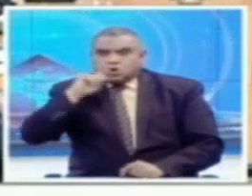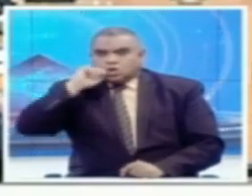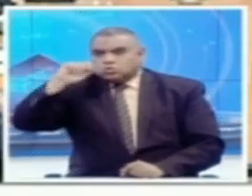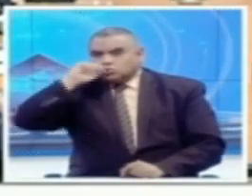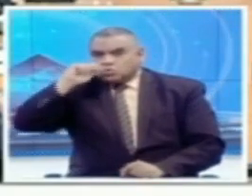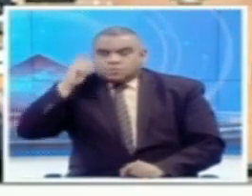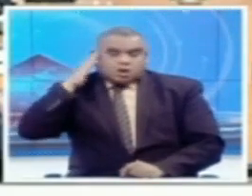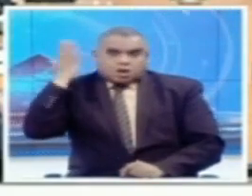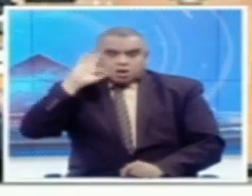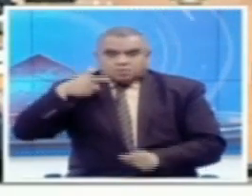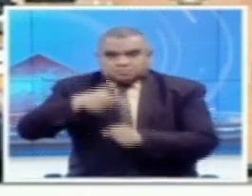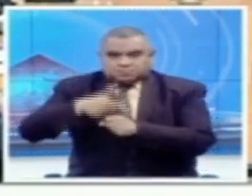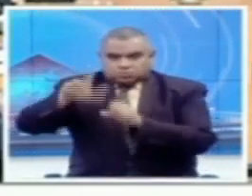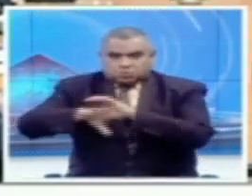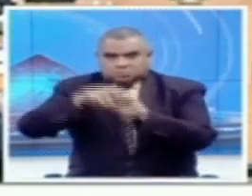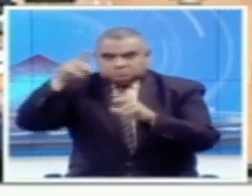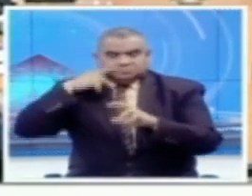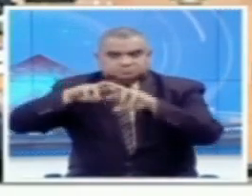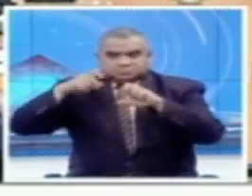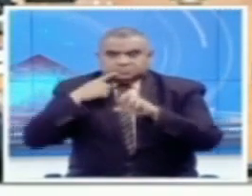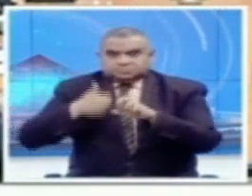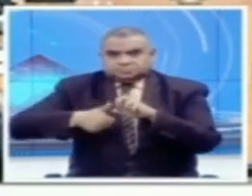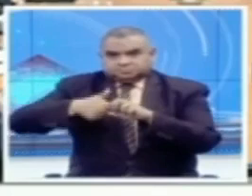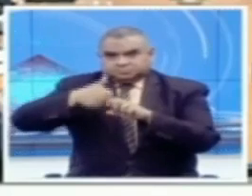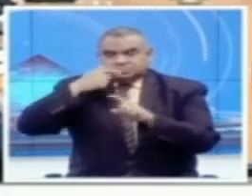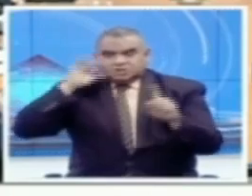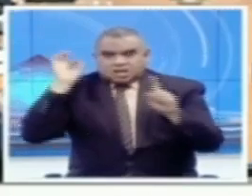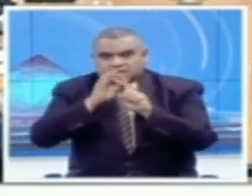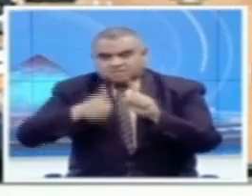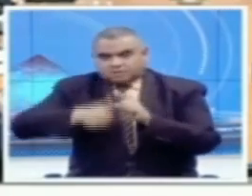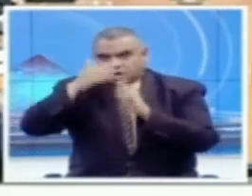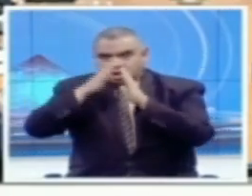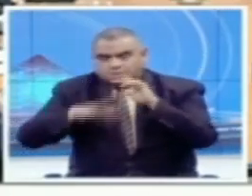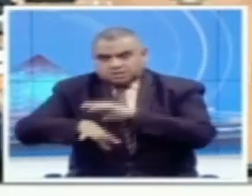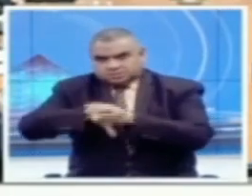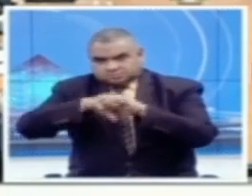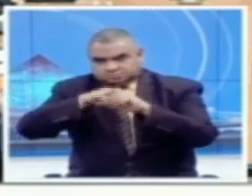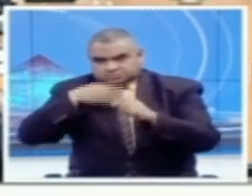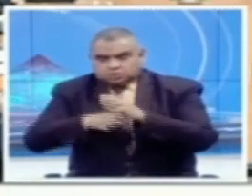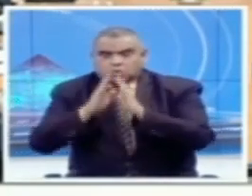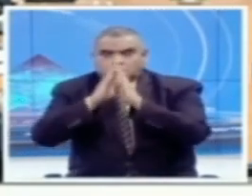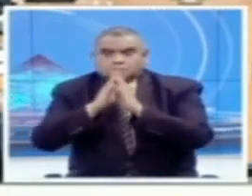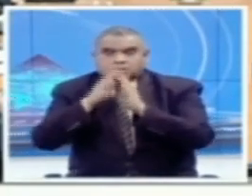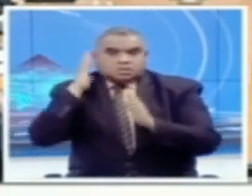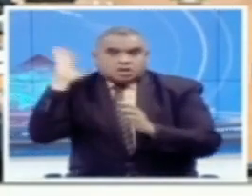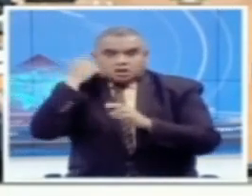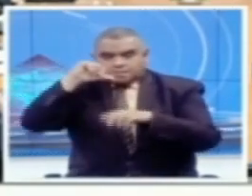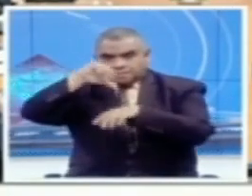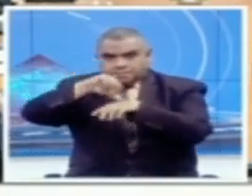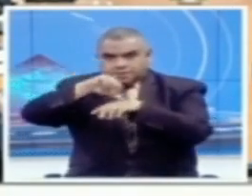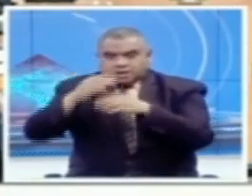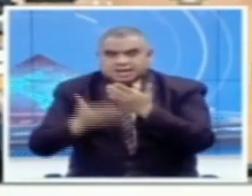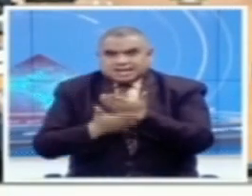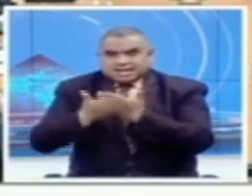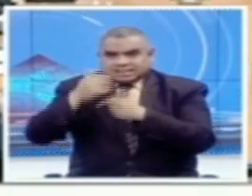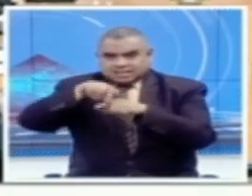بكامل كفاءتهما حالياً، وهو القطاع الذي حققت فيه مصر طفرة كبيرة وأصبح لها مكانة محورية